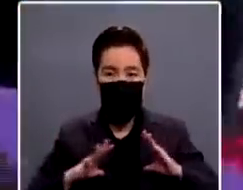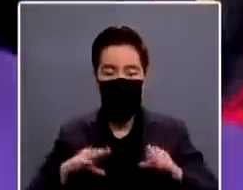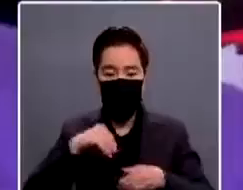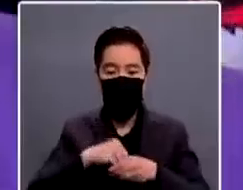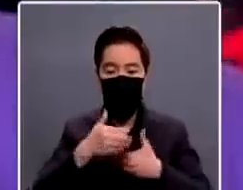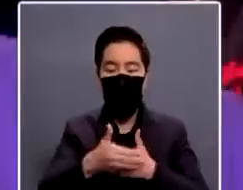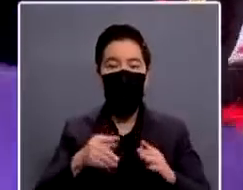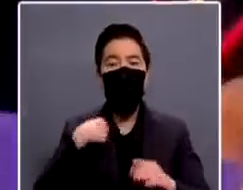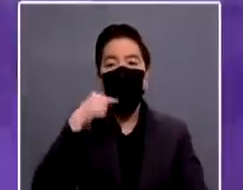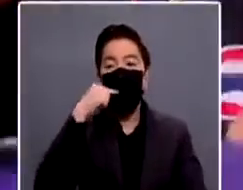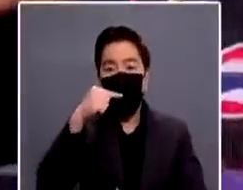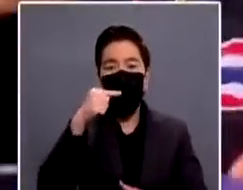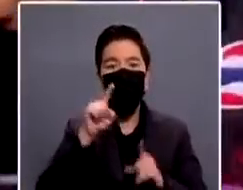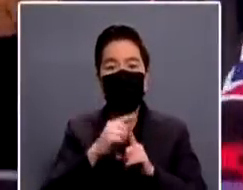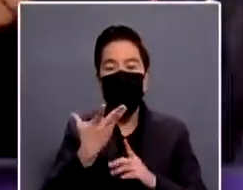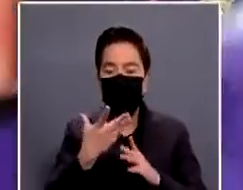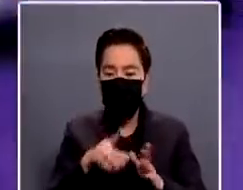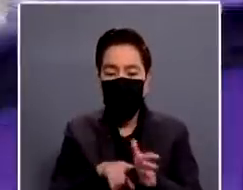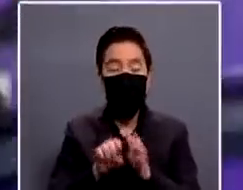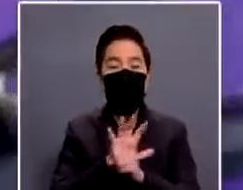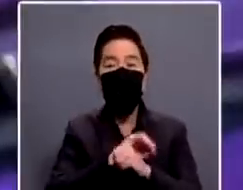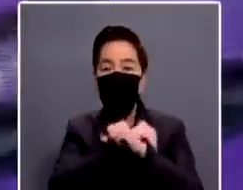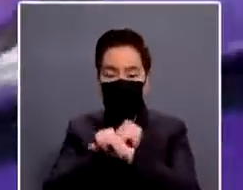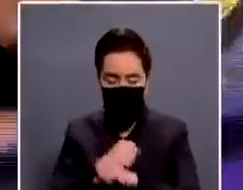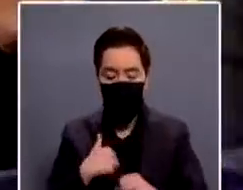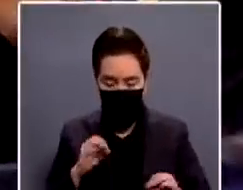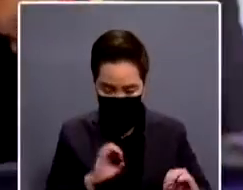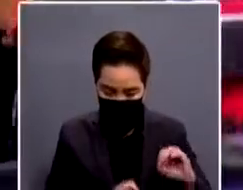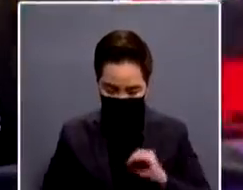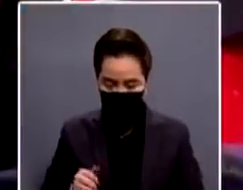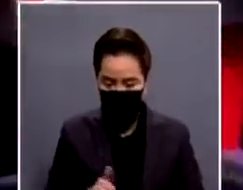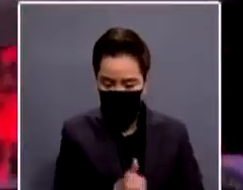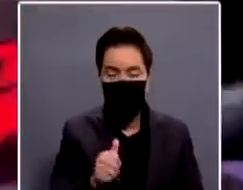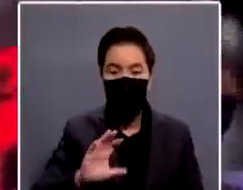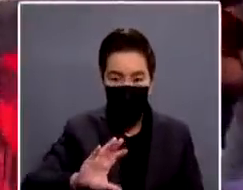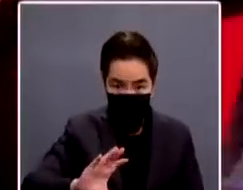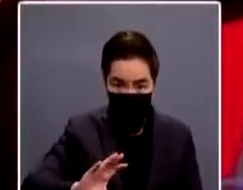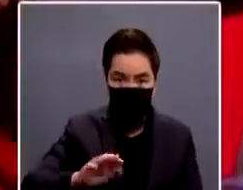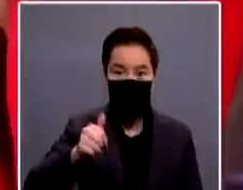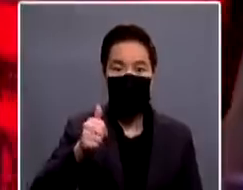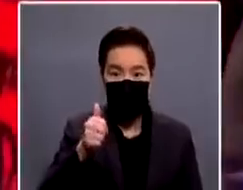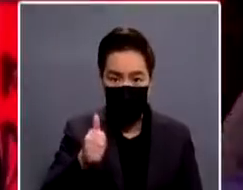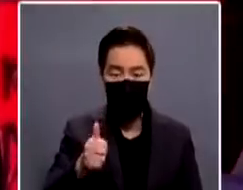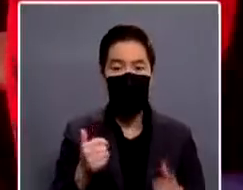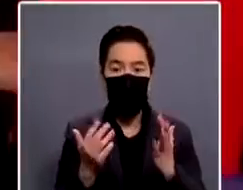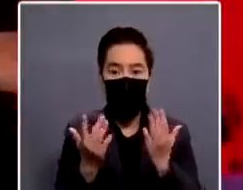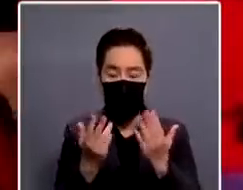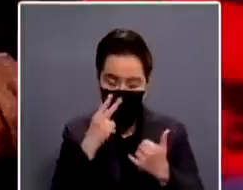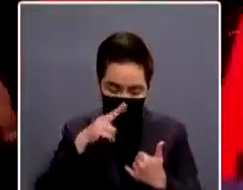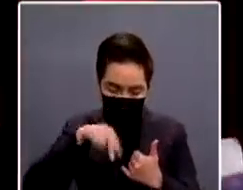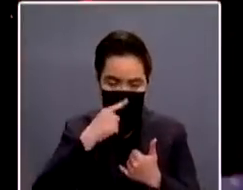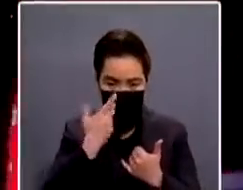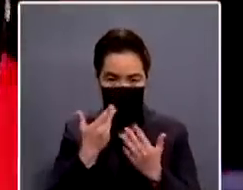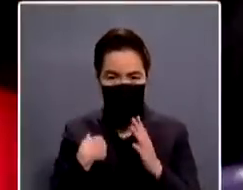ในห้องความดันลบค่ะตามมาตรการนะคะซึ่งอาการทั่วไปตอนนี้ปลอดภัยดีค่ะแล้วก็ฟื้นตัวได้ดีด้วยแต่ว่ายังต้องรอผลการตรวจส